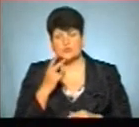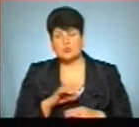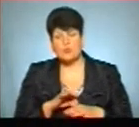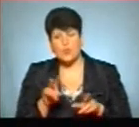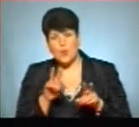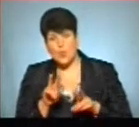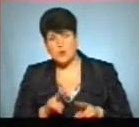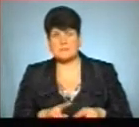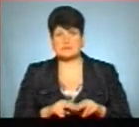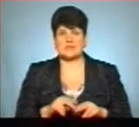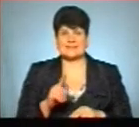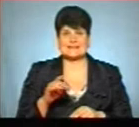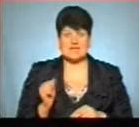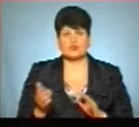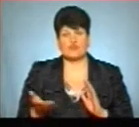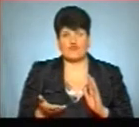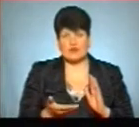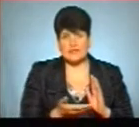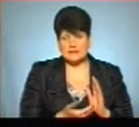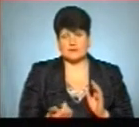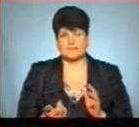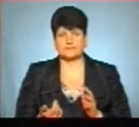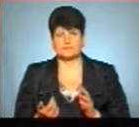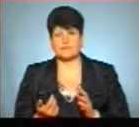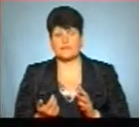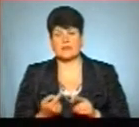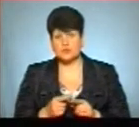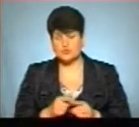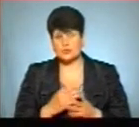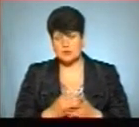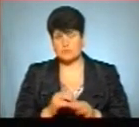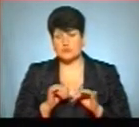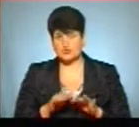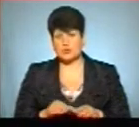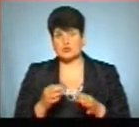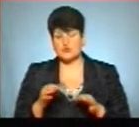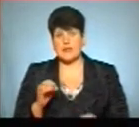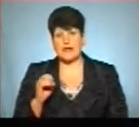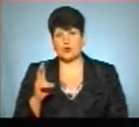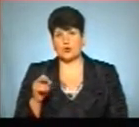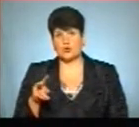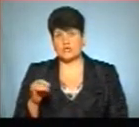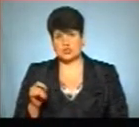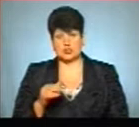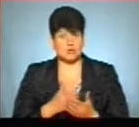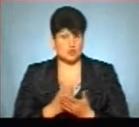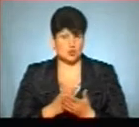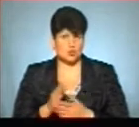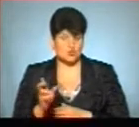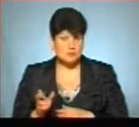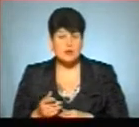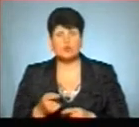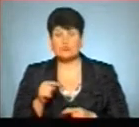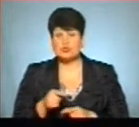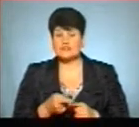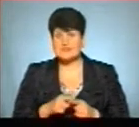огляд, паспортизацію, видалення. Для цього є відповідна процедура з дозволу екологічних служб. Ось, тому що ці всі дерева, якщо вони